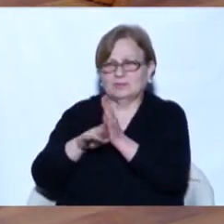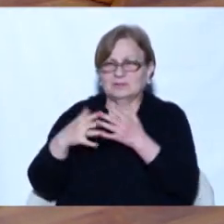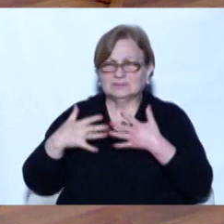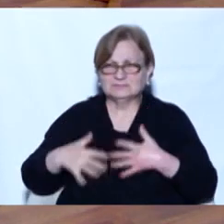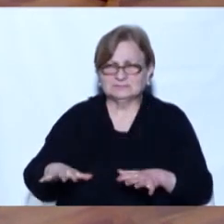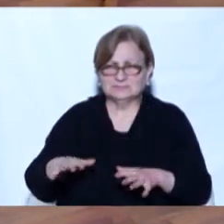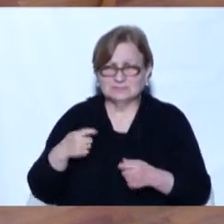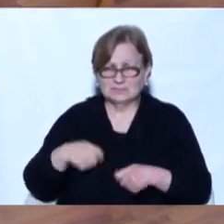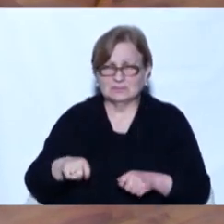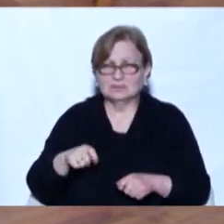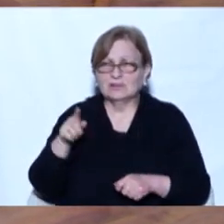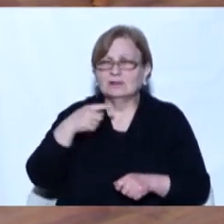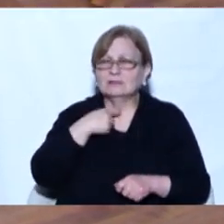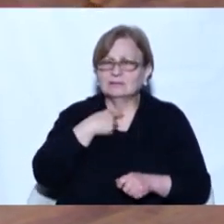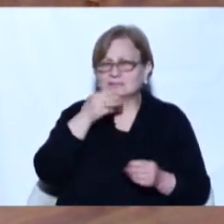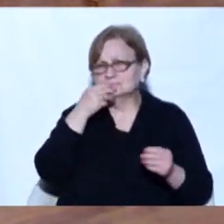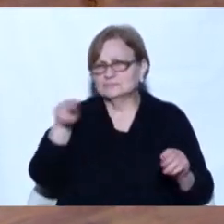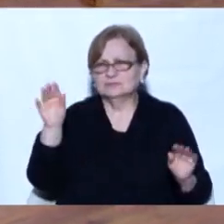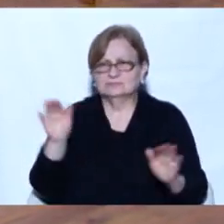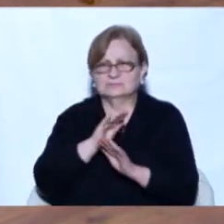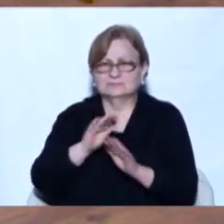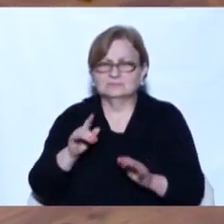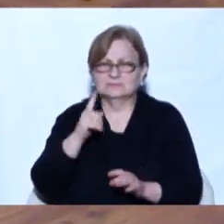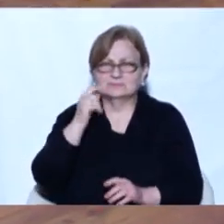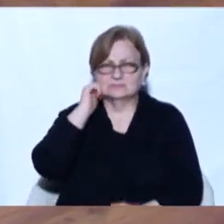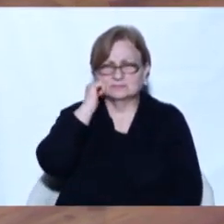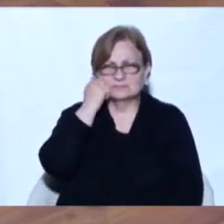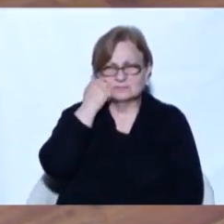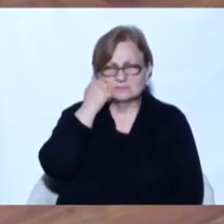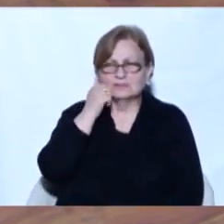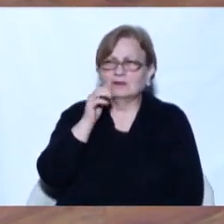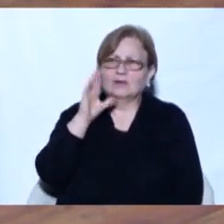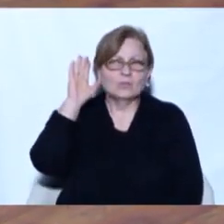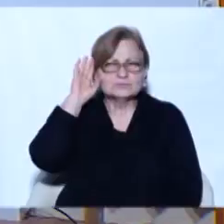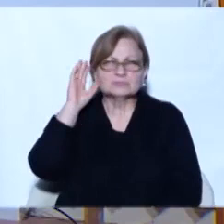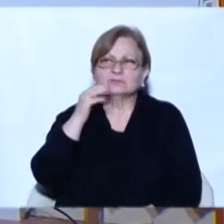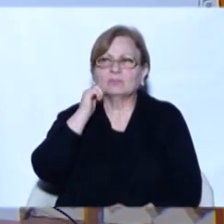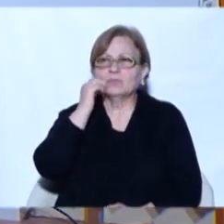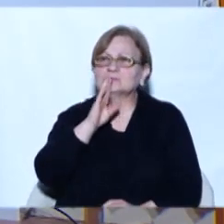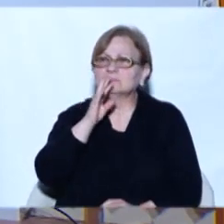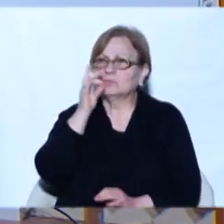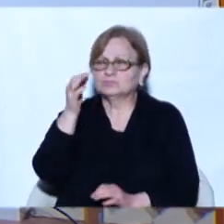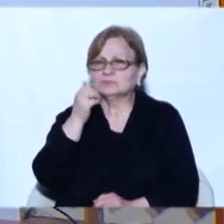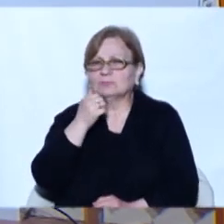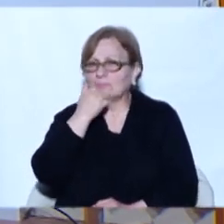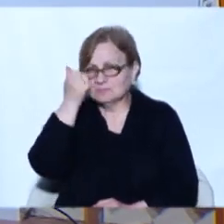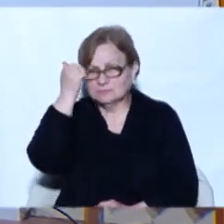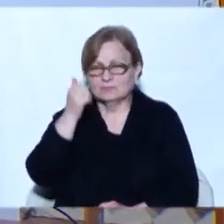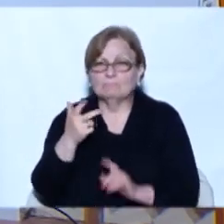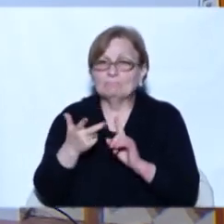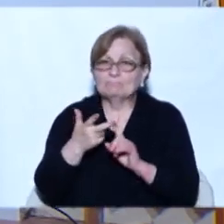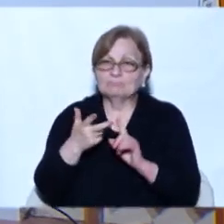ჩამწდომად ღეროდა, რომ ერთი მოხუცი ქალბატონი დადგა და სულ მადლობებს უხდიდა. Მესამე გრაფაში კი მთავარი